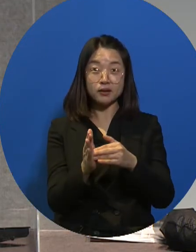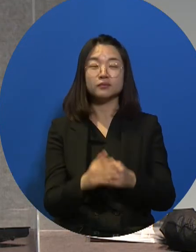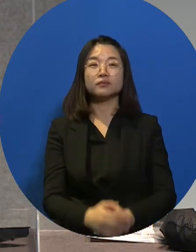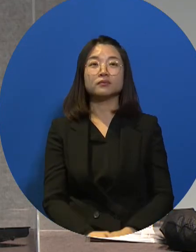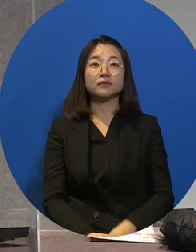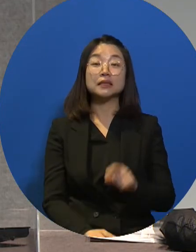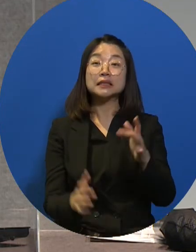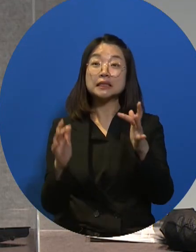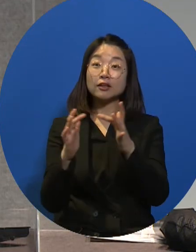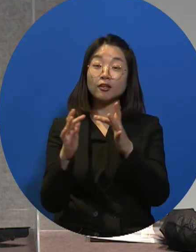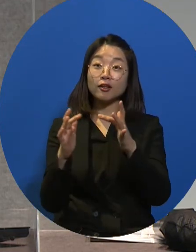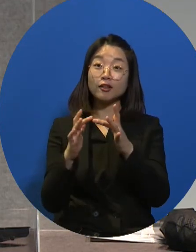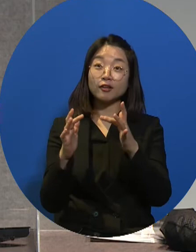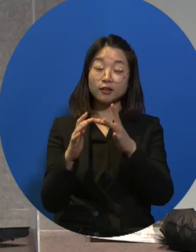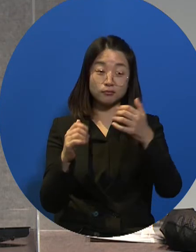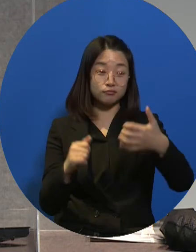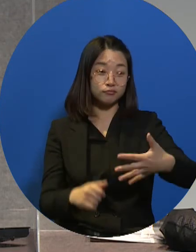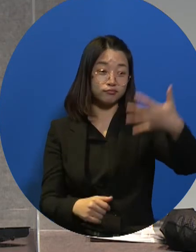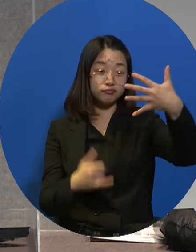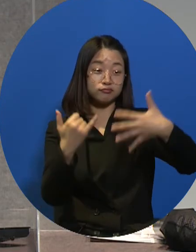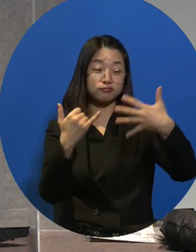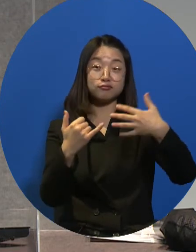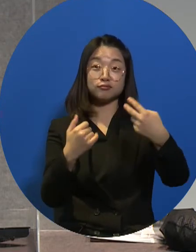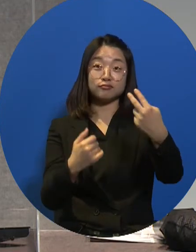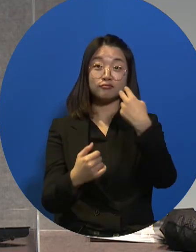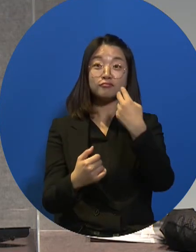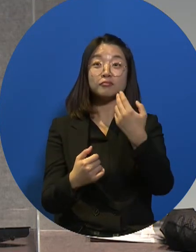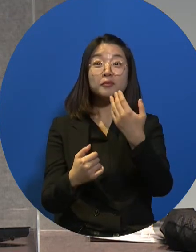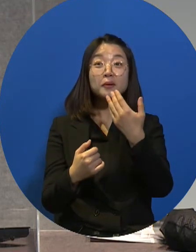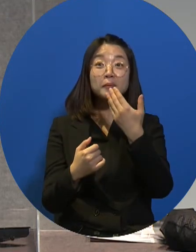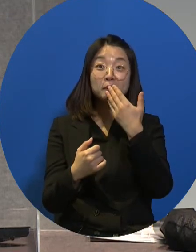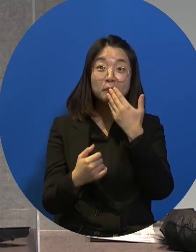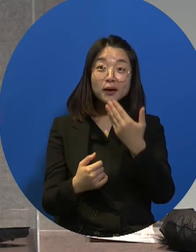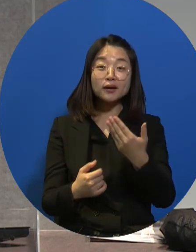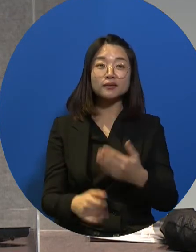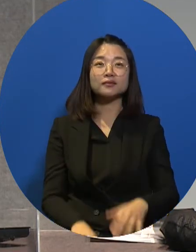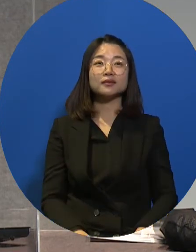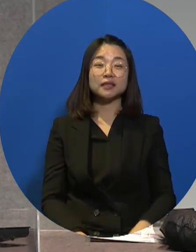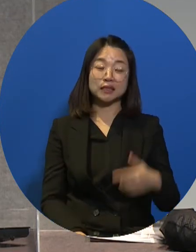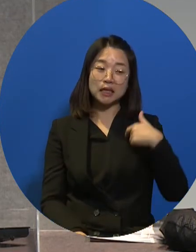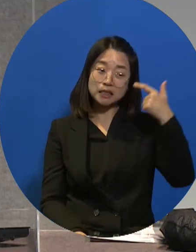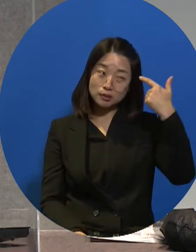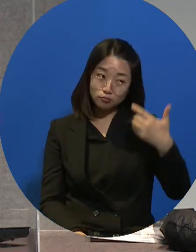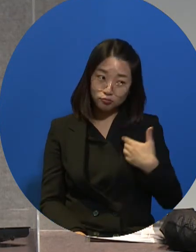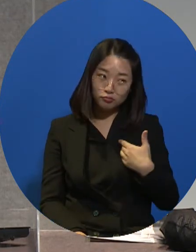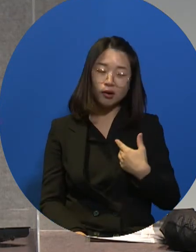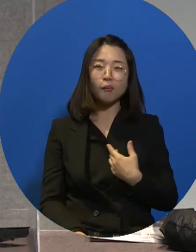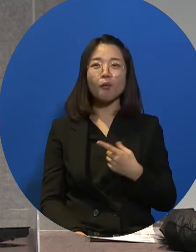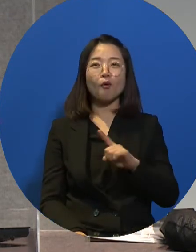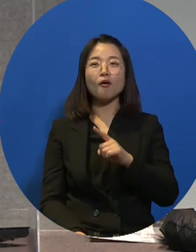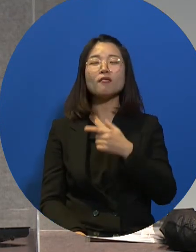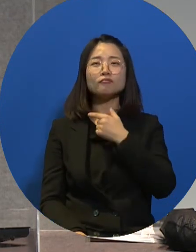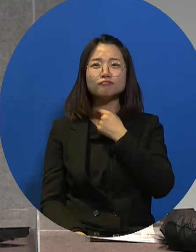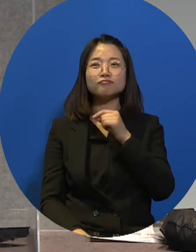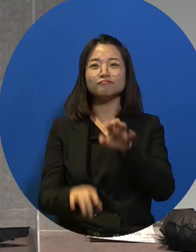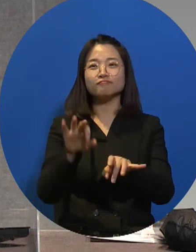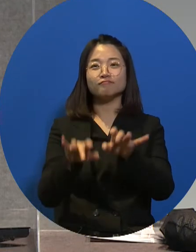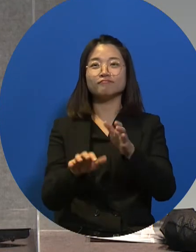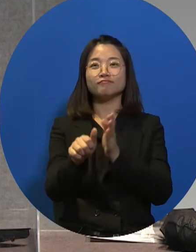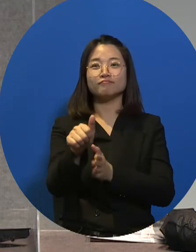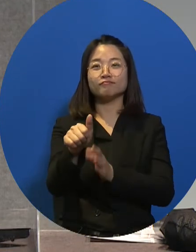지금 온라인을 통해서도 생중계되고 있는데요. 많은 질문과 소감을 또 부탁드리겠습니다. 네,